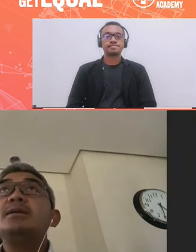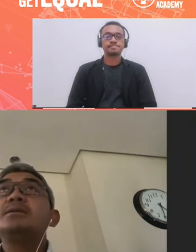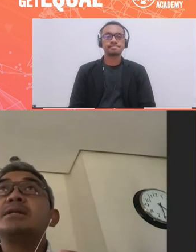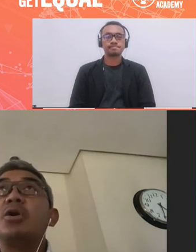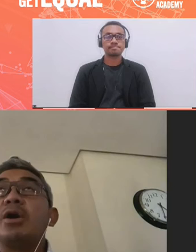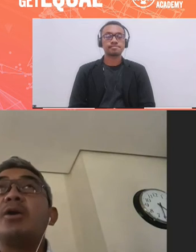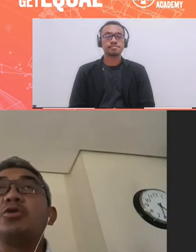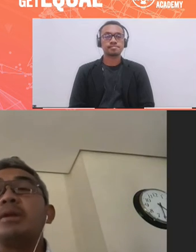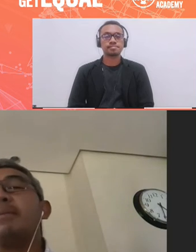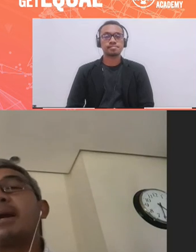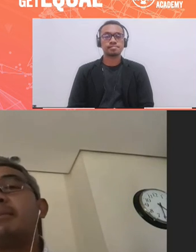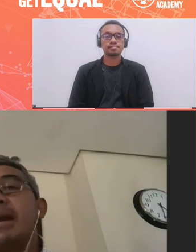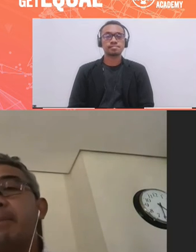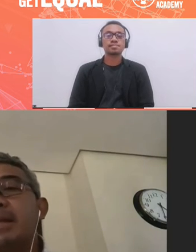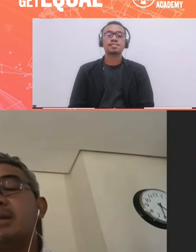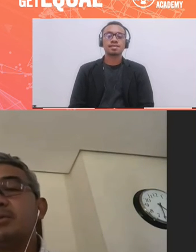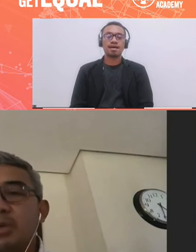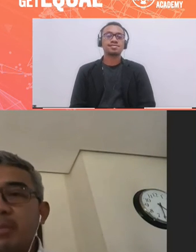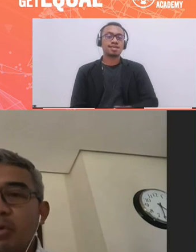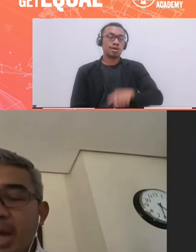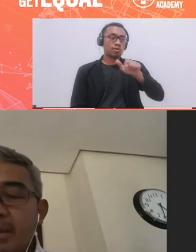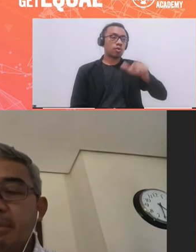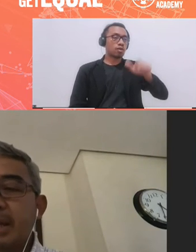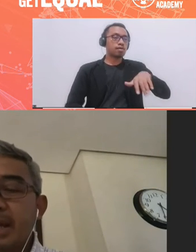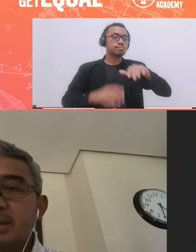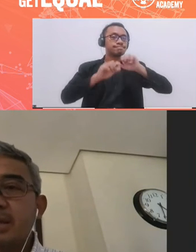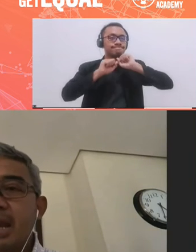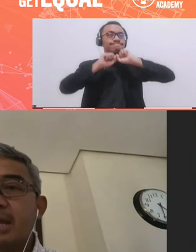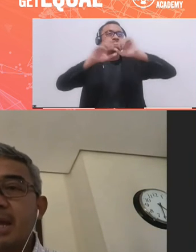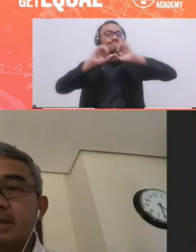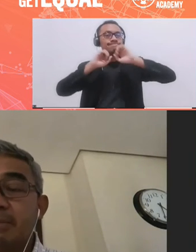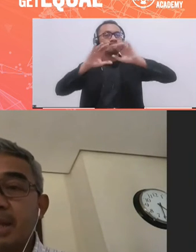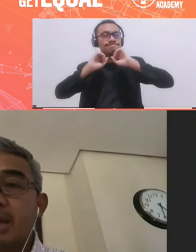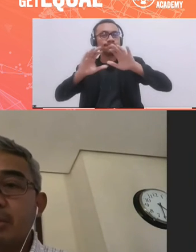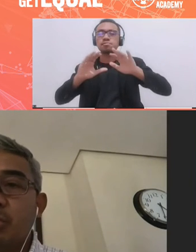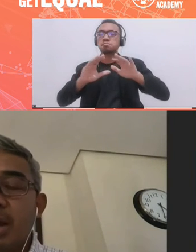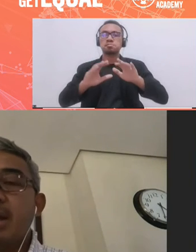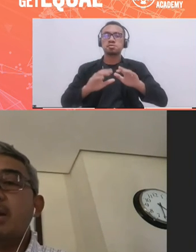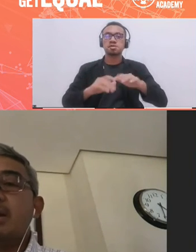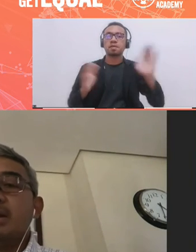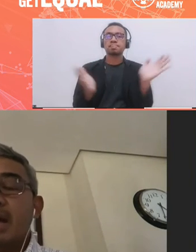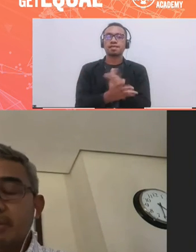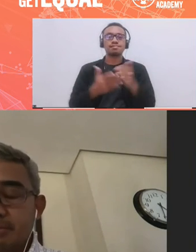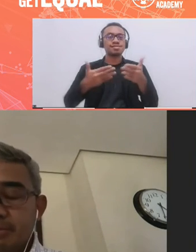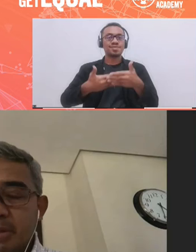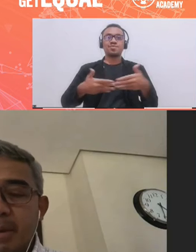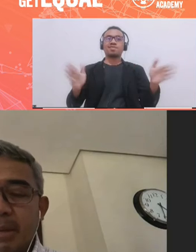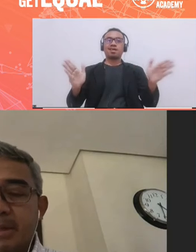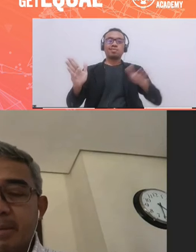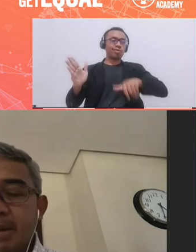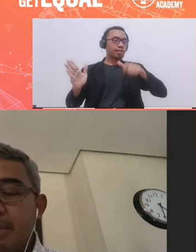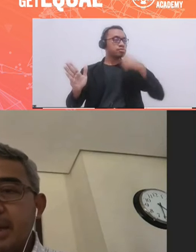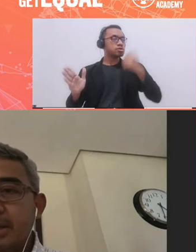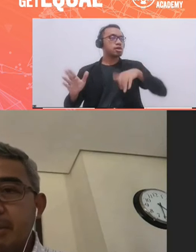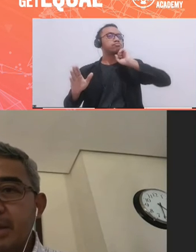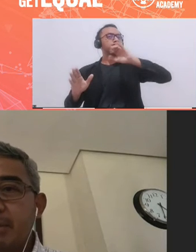kemampuan seseorang untuk menyampaikan pendapat sudah mulai meningkat sejalan dengan kesempatan yang dibuka. Nah, berbagai